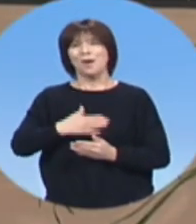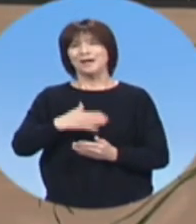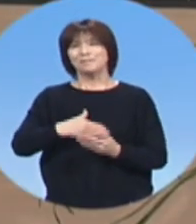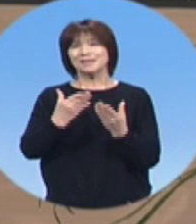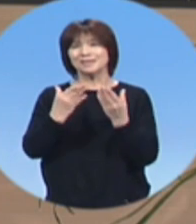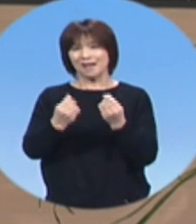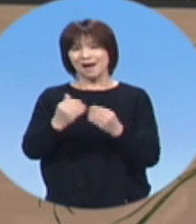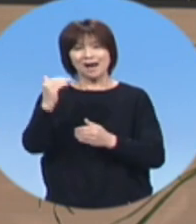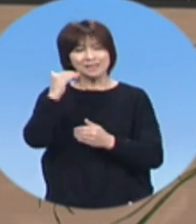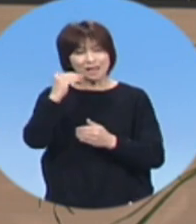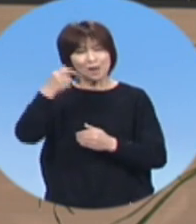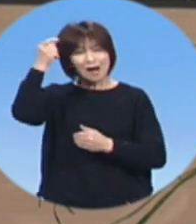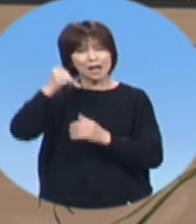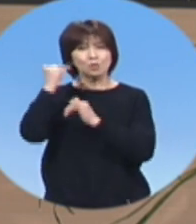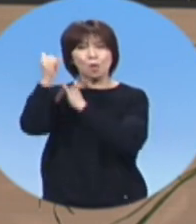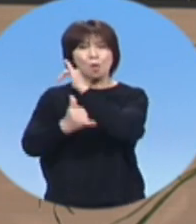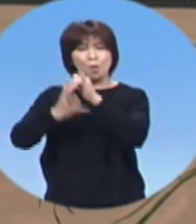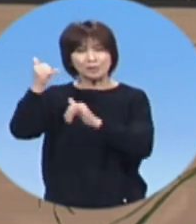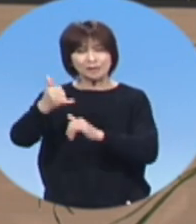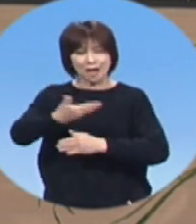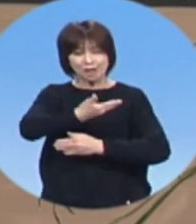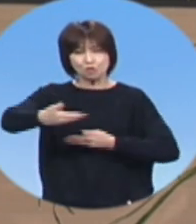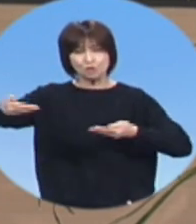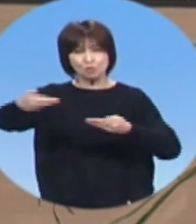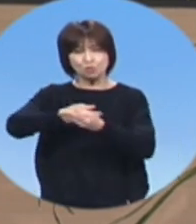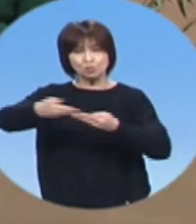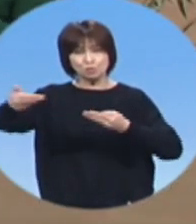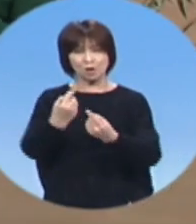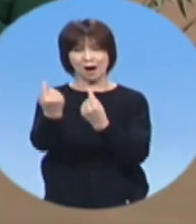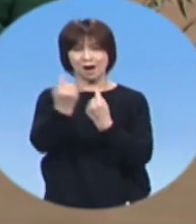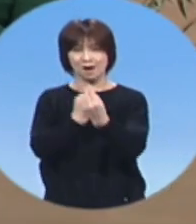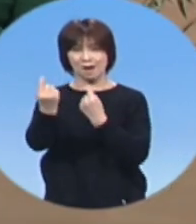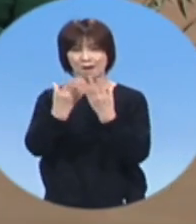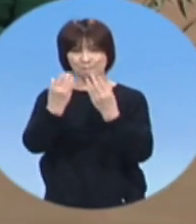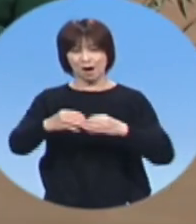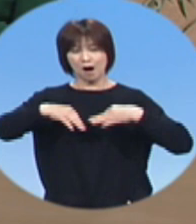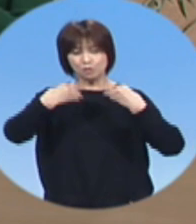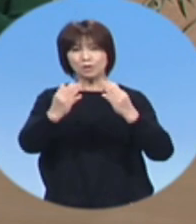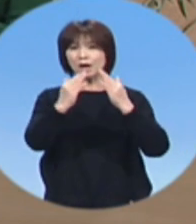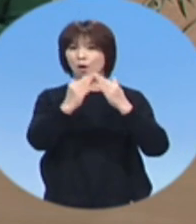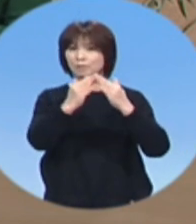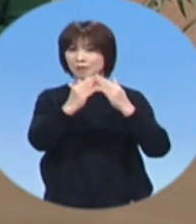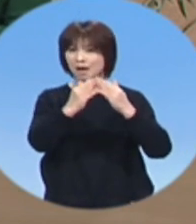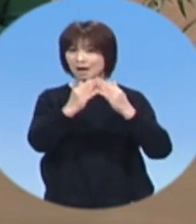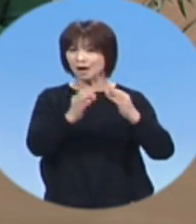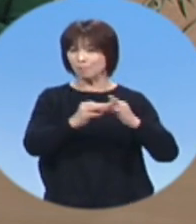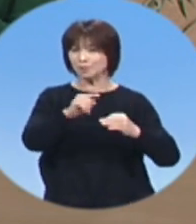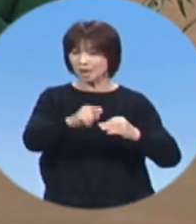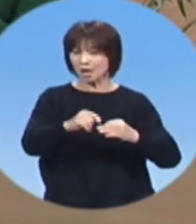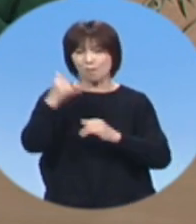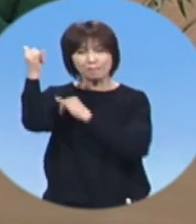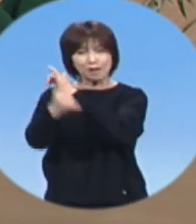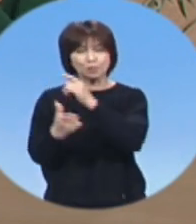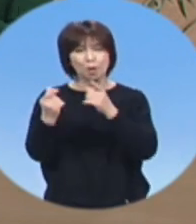。佐原は江戸時代水運で栄えた町ですから、豊かな商家ではこの伝統の品々と同